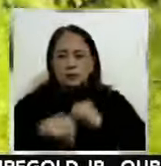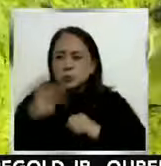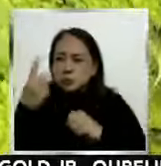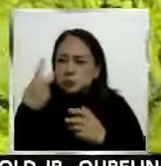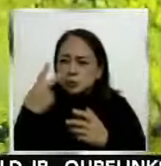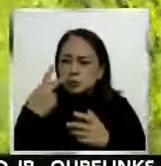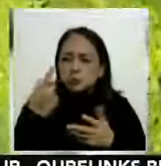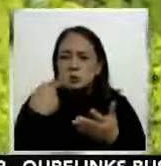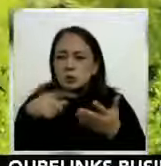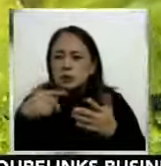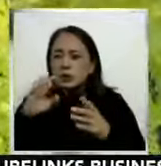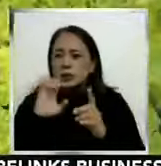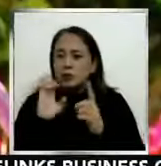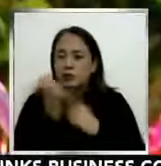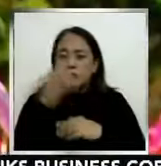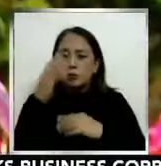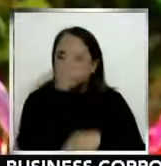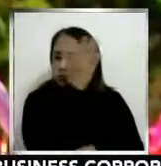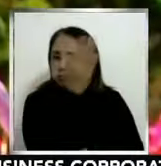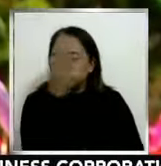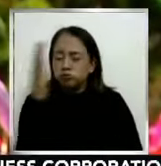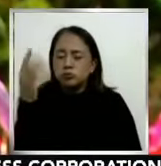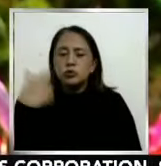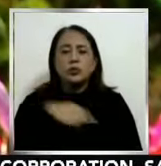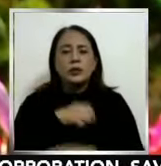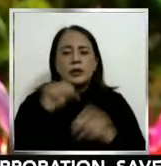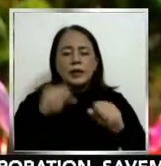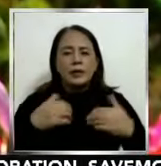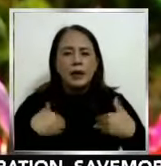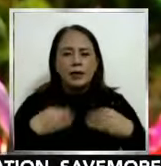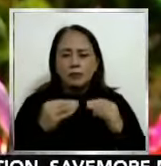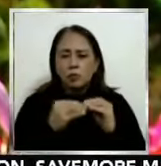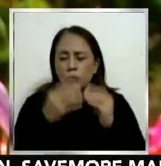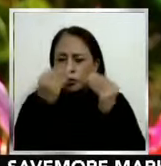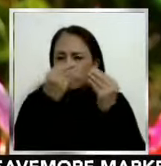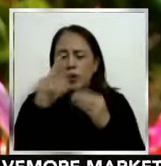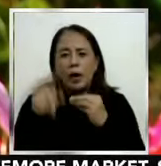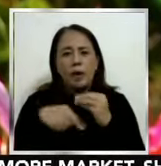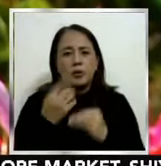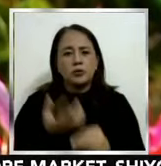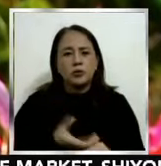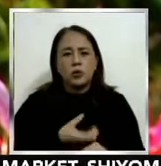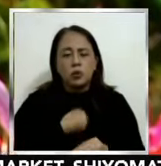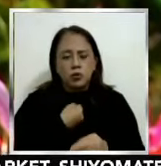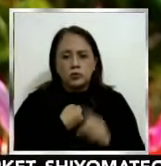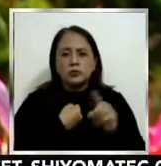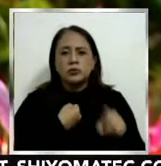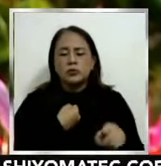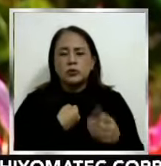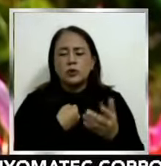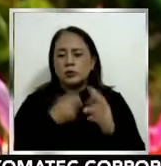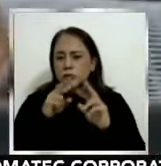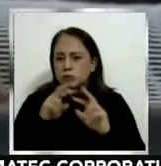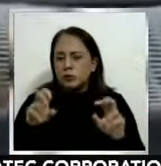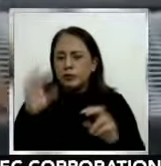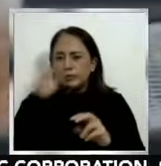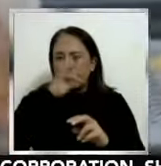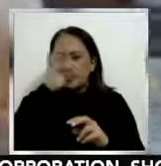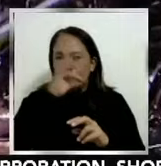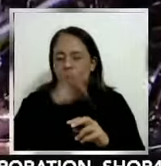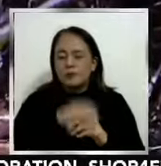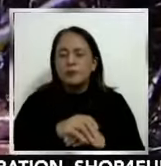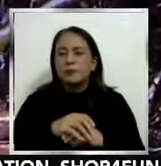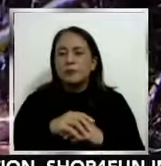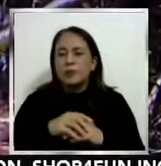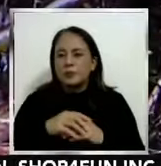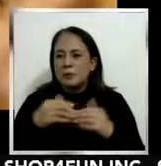environment or forest so that we can have more information about our poorly known and studied Philippine endemic species. Marami pa kang